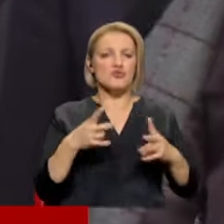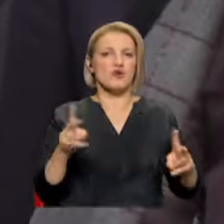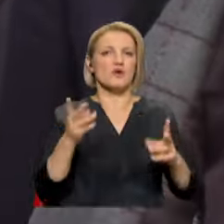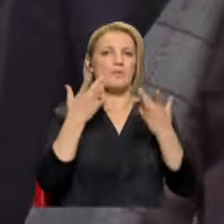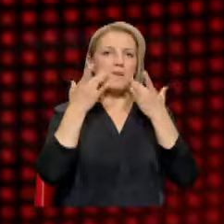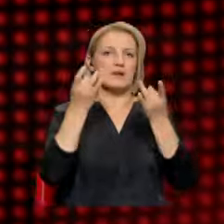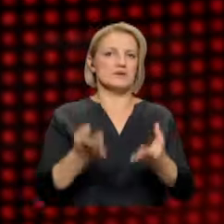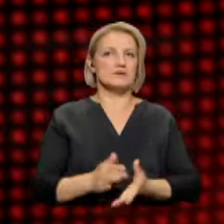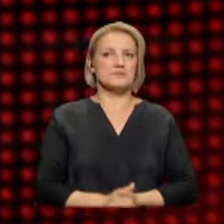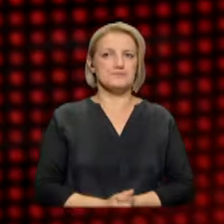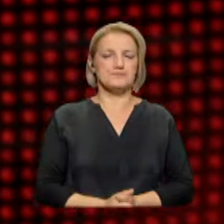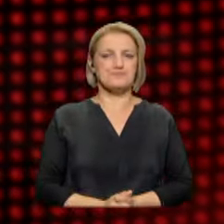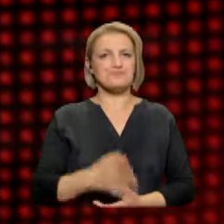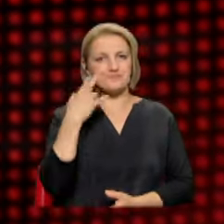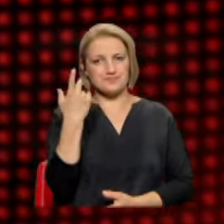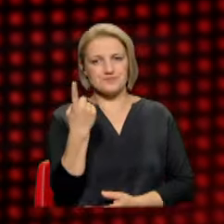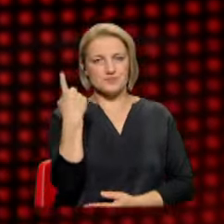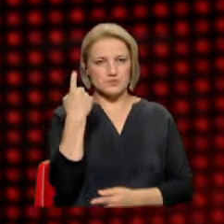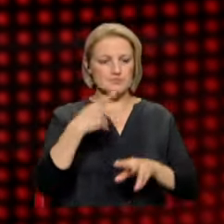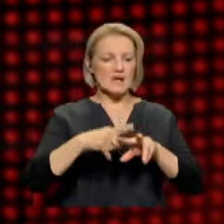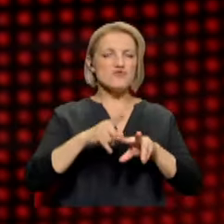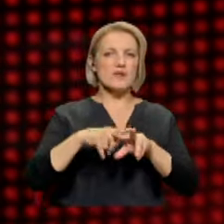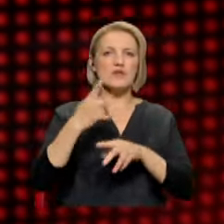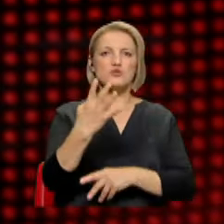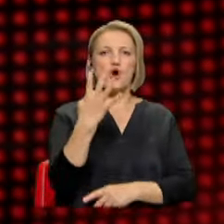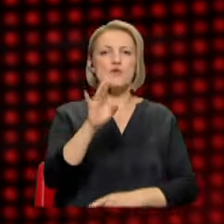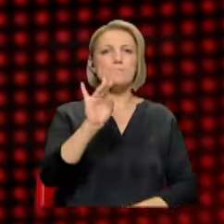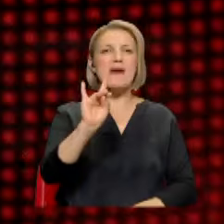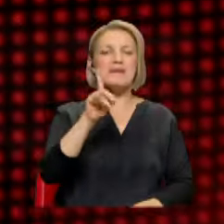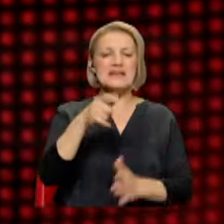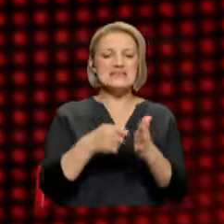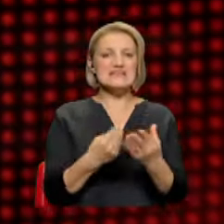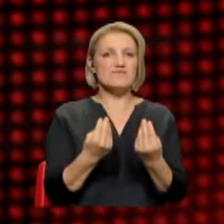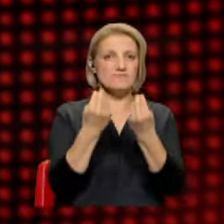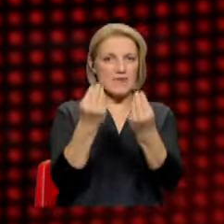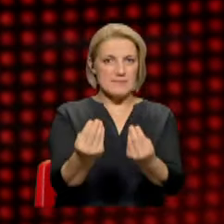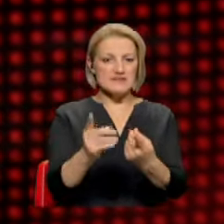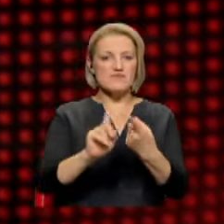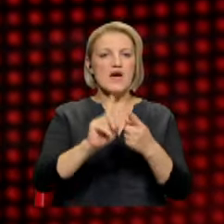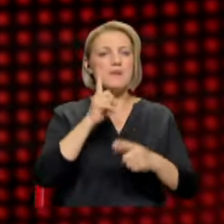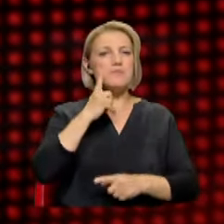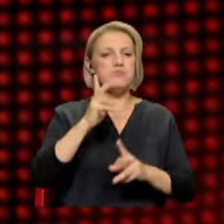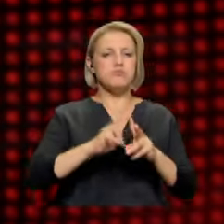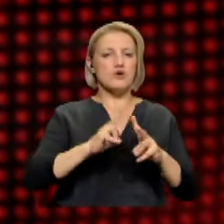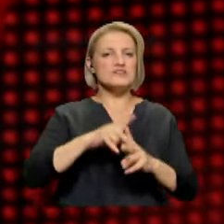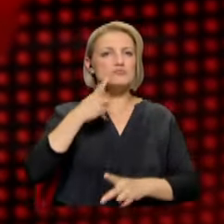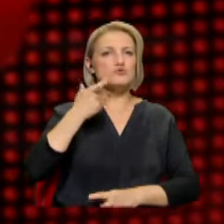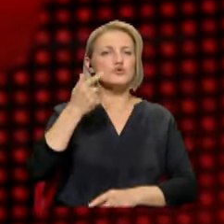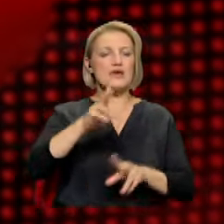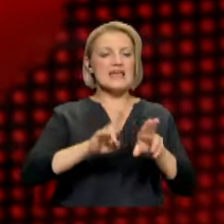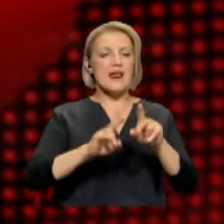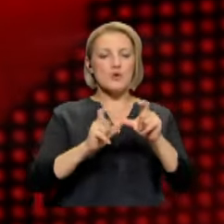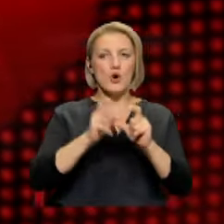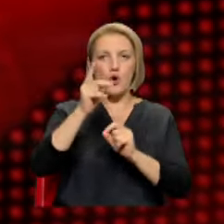ortadadır. Efendim, dün Ayşe Ateş'in 4 MHP'li ismi vermesinin ve polis müdürü Kerem Gökay